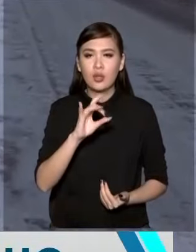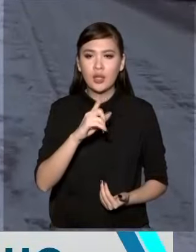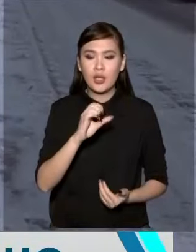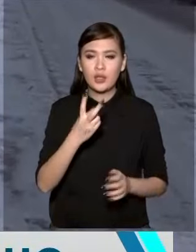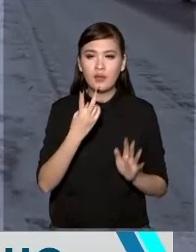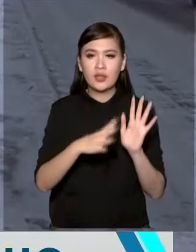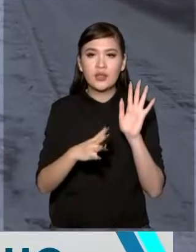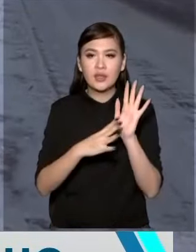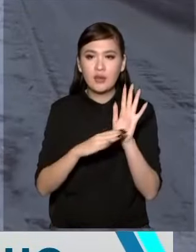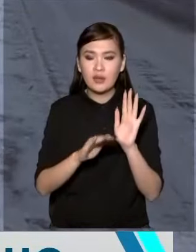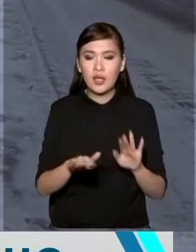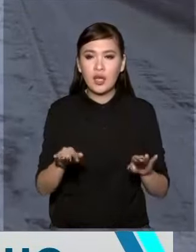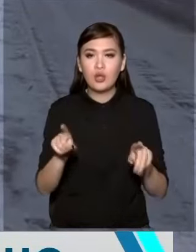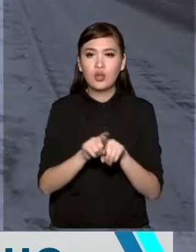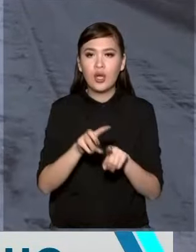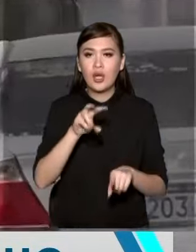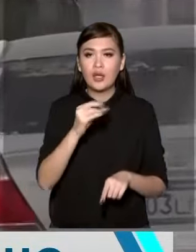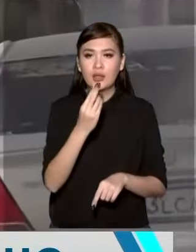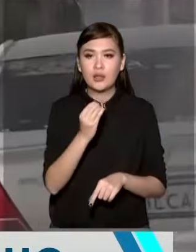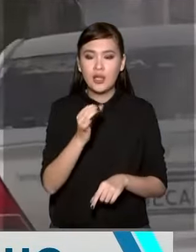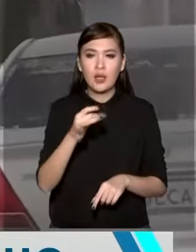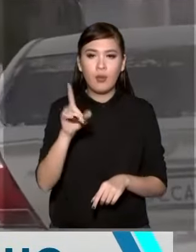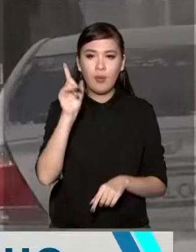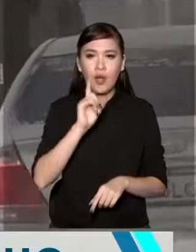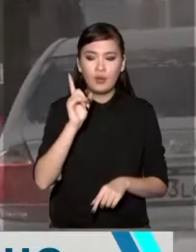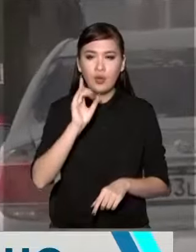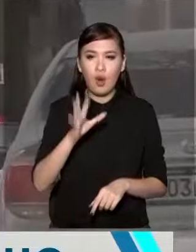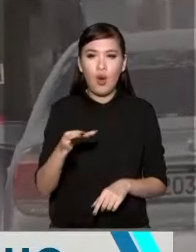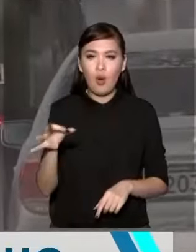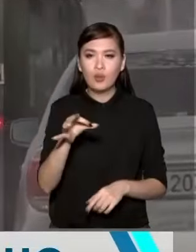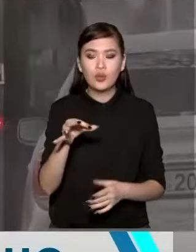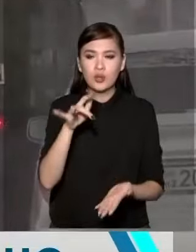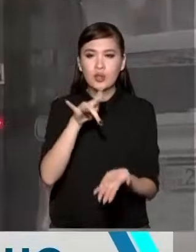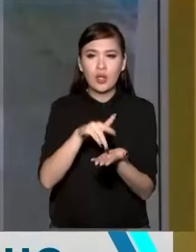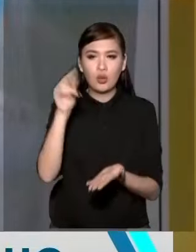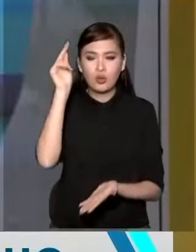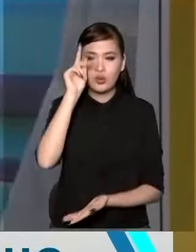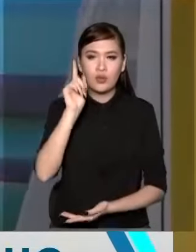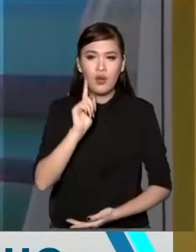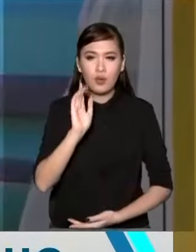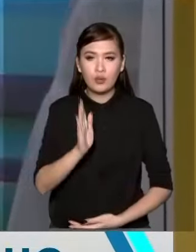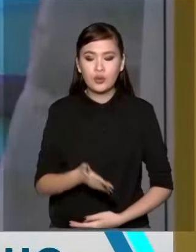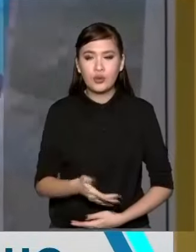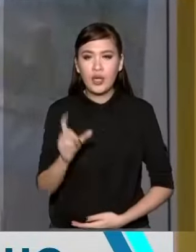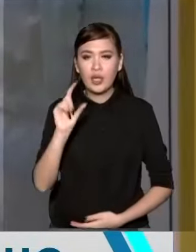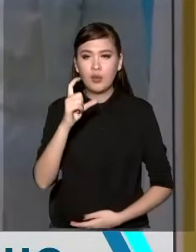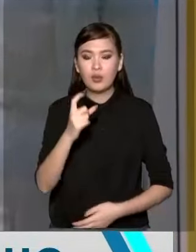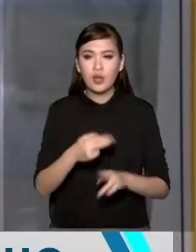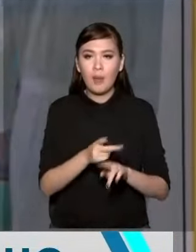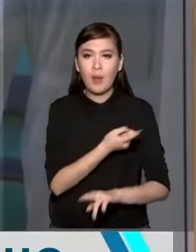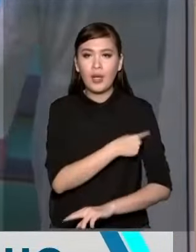учащихся областного многопрофильного лицея тоже будут временно учиться в областном центре. В Экибастузской городской больнице лечение получает